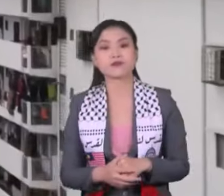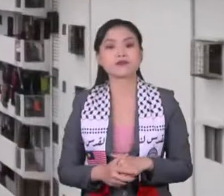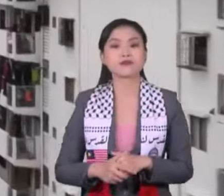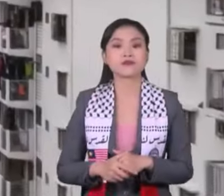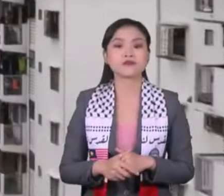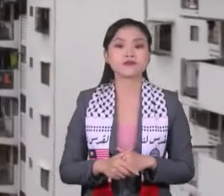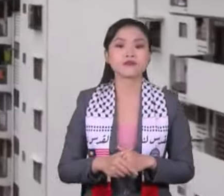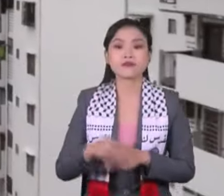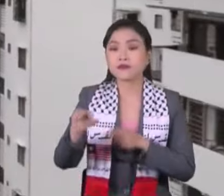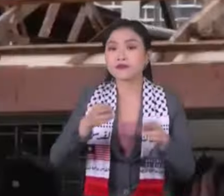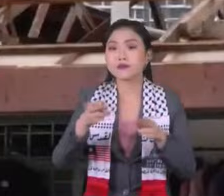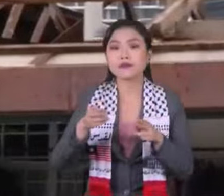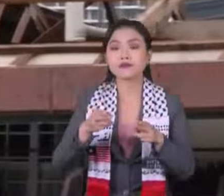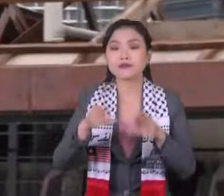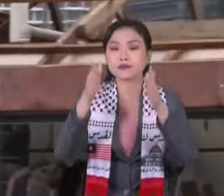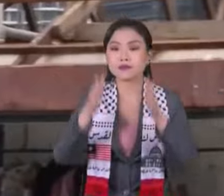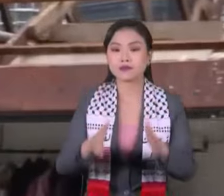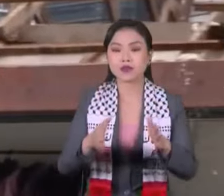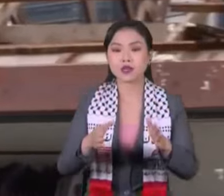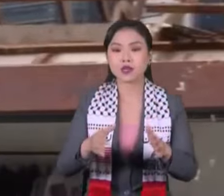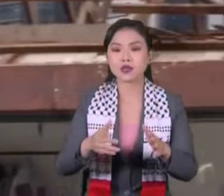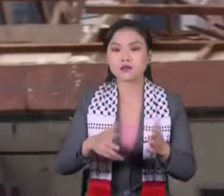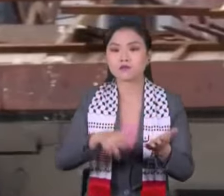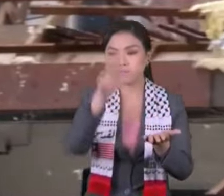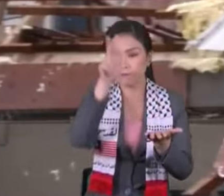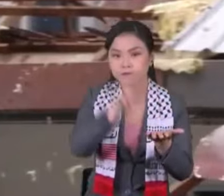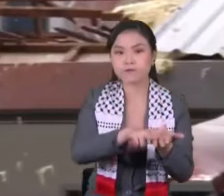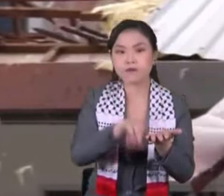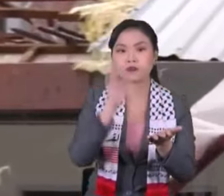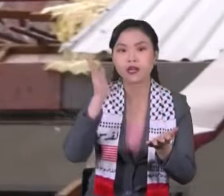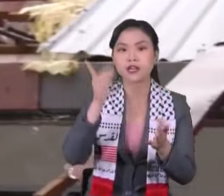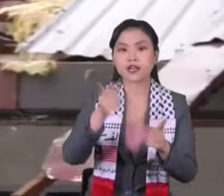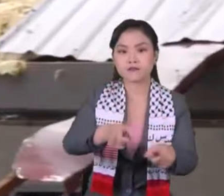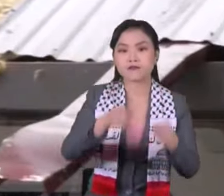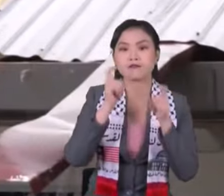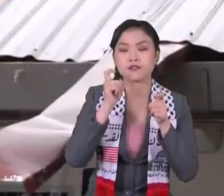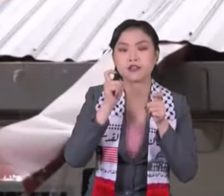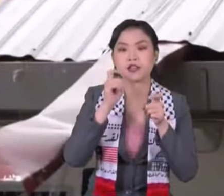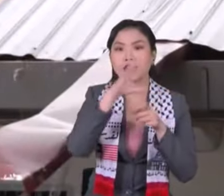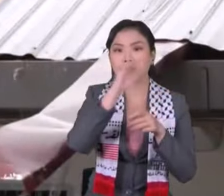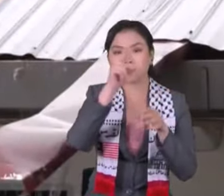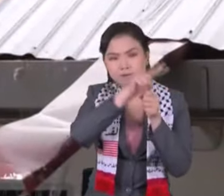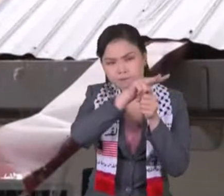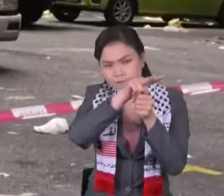Pihak pengurusan bangunan memberi jaminan kerja-kerja pembaikan akan segera dilaksanakan dan